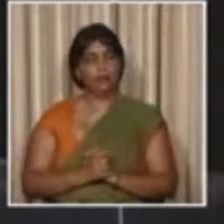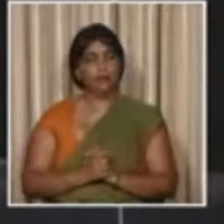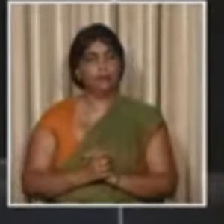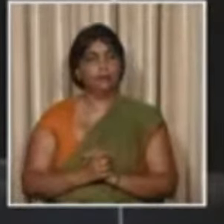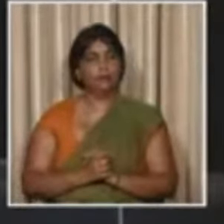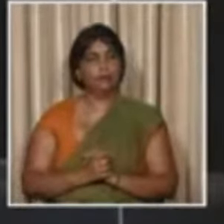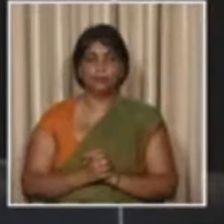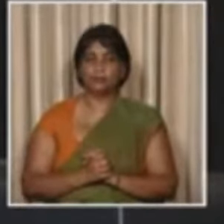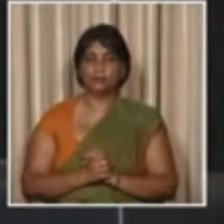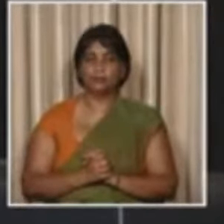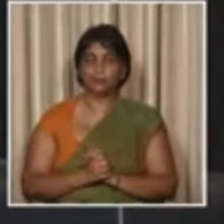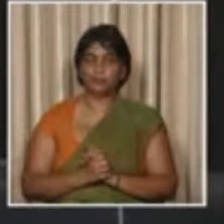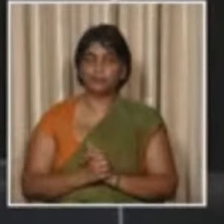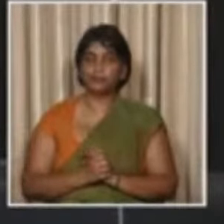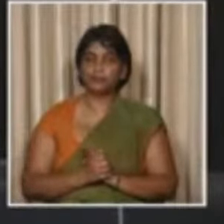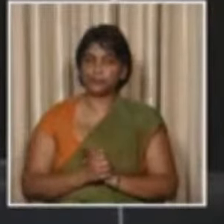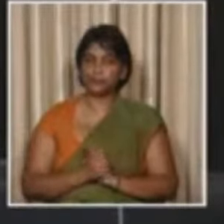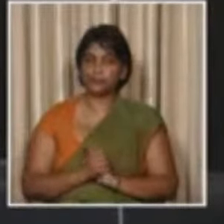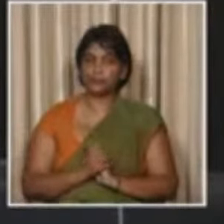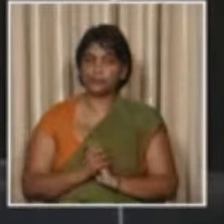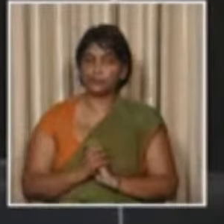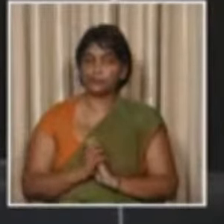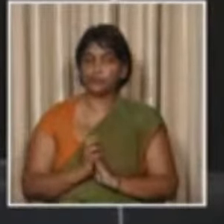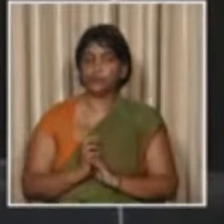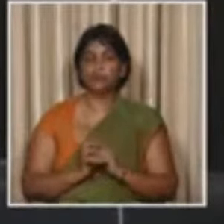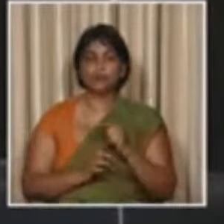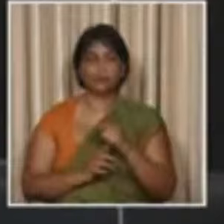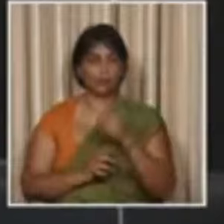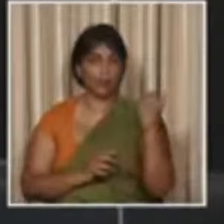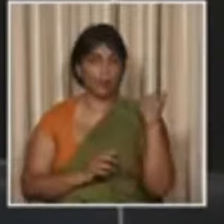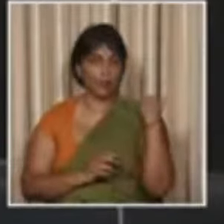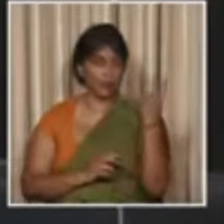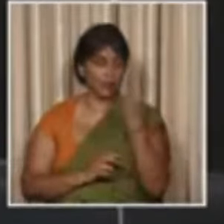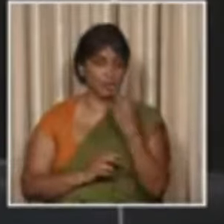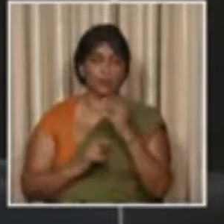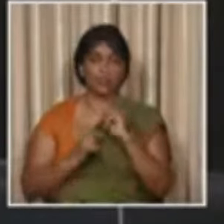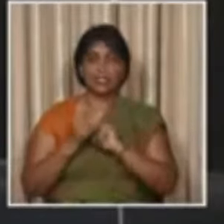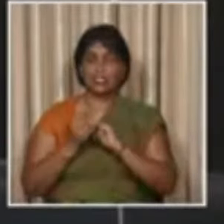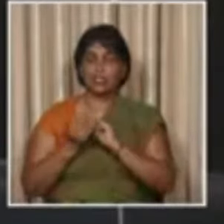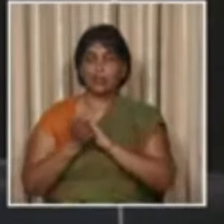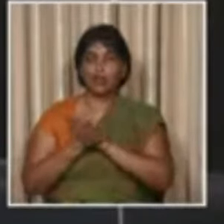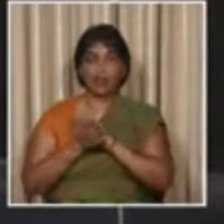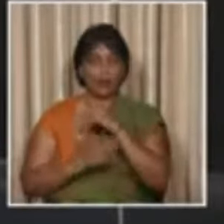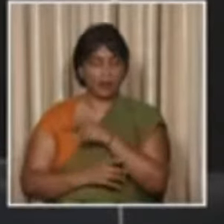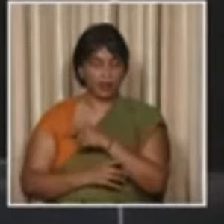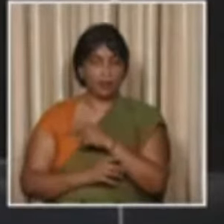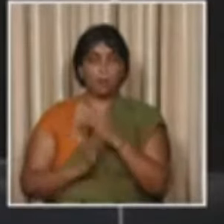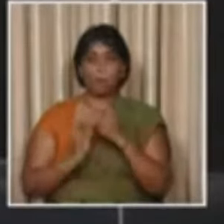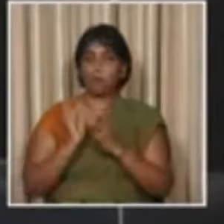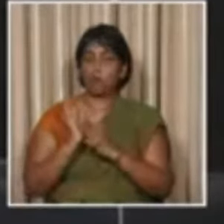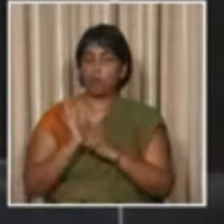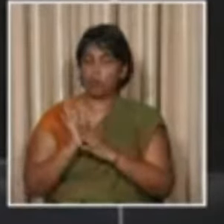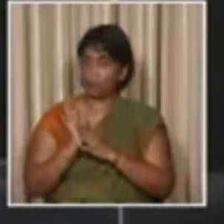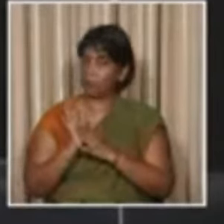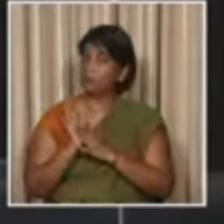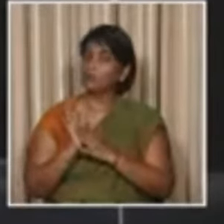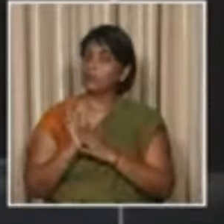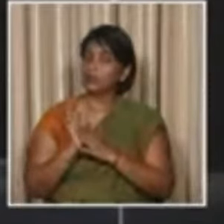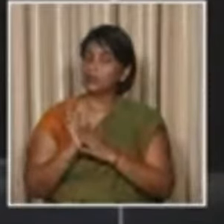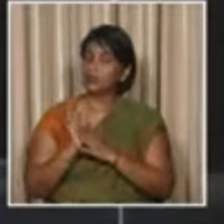ඉන්සාෆ් දෙමඩකොඩ. මේ සහෝදරින් දෙන්න. සිනමන් ග්‍රෑන්ඩ් හෝටල් එකේ මොහමඩ් ඉබ්‍රාහිම් ඉල්හාම්